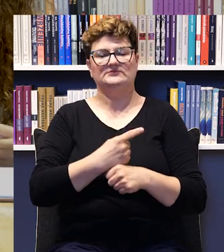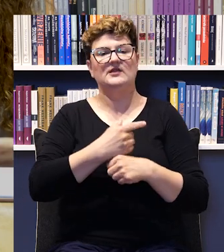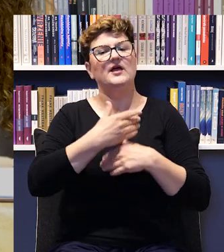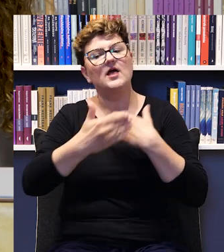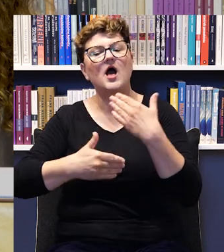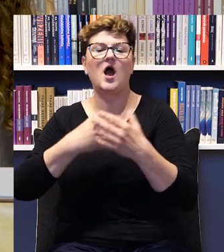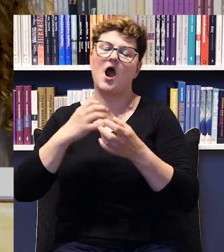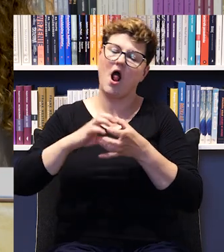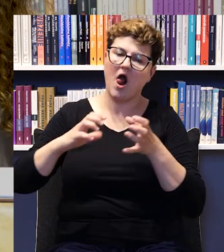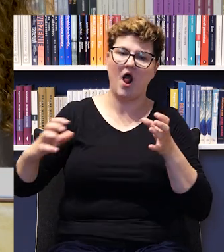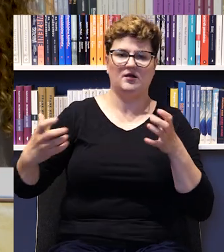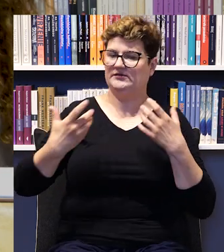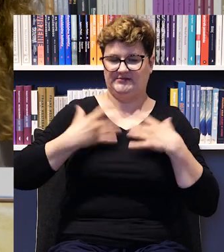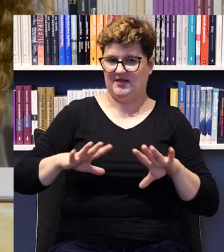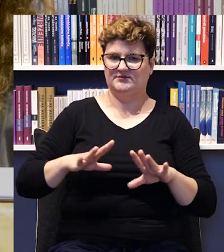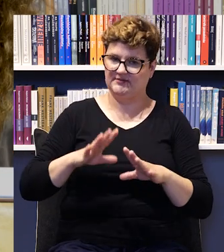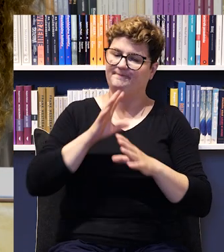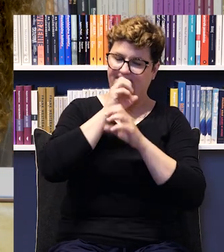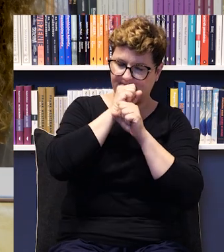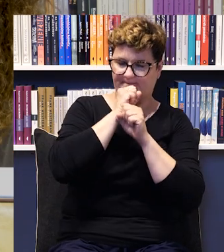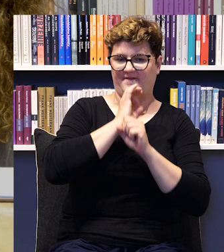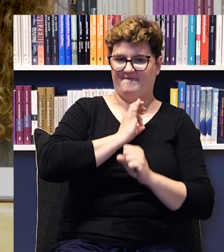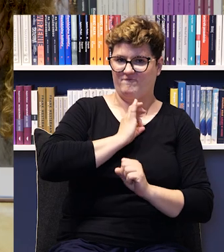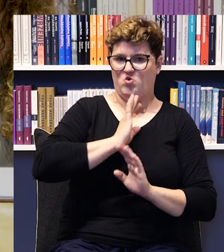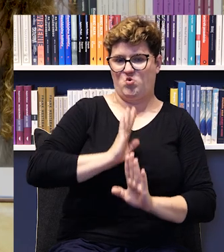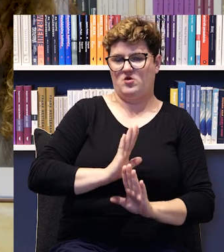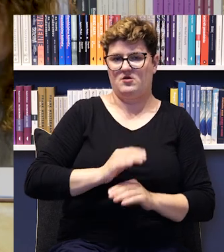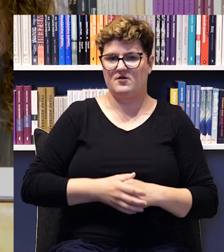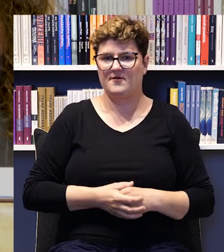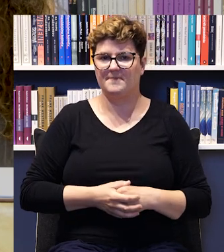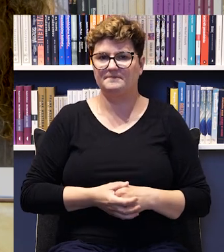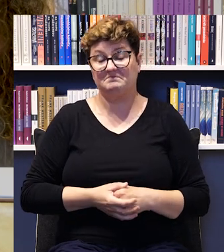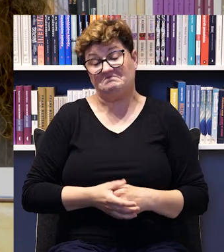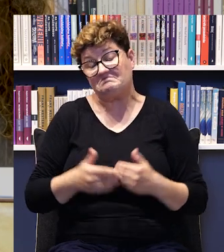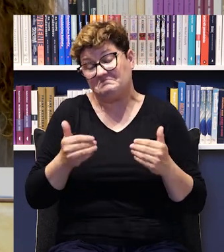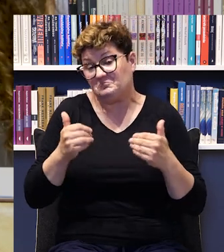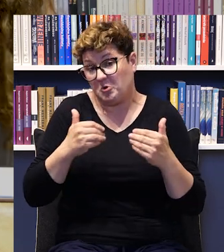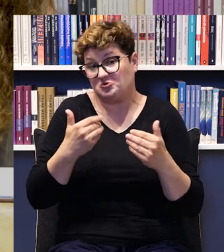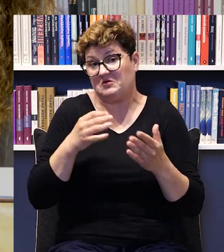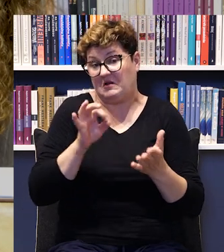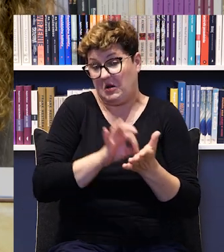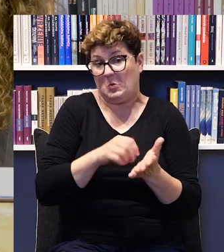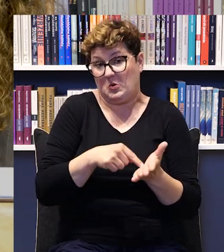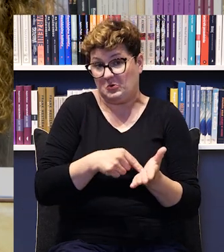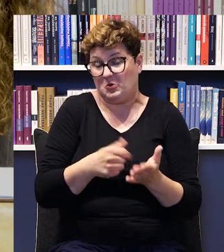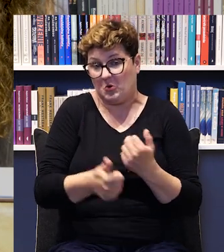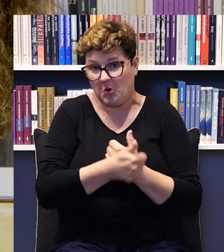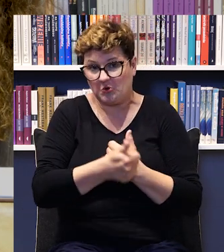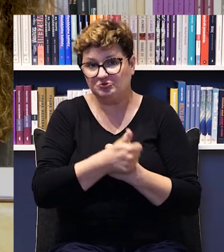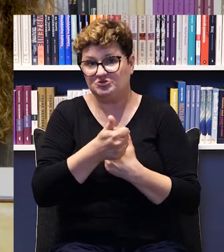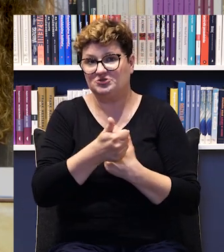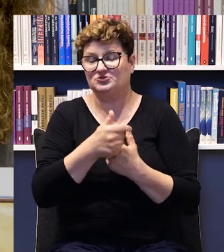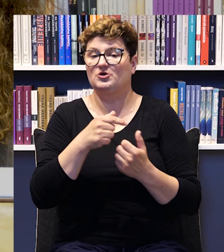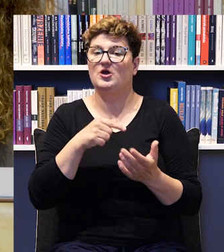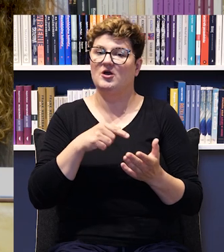dalej. No nie, zachowuje to dla siebie. Mhm. I może chodzi o to, że to jest właśnie cała